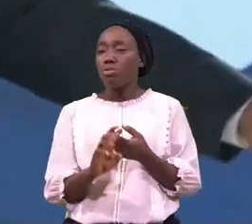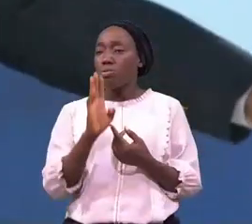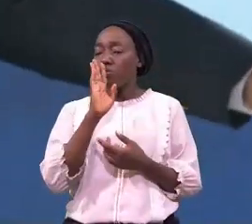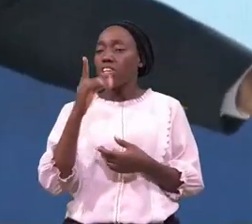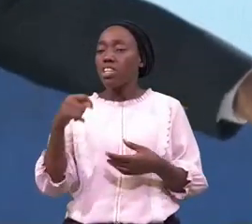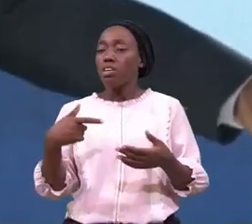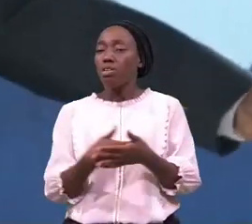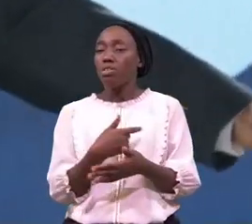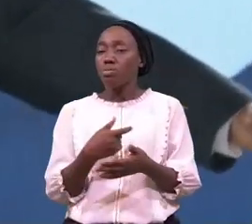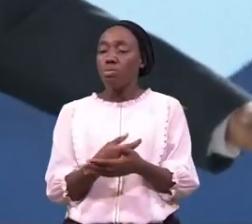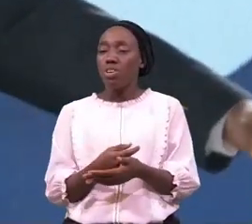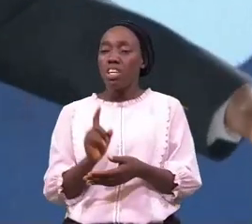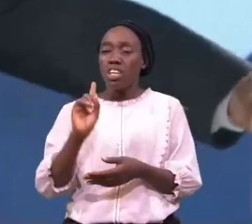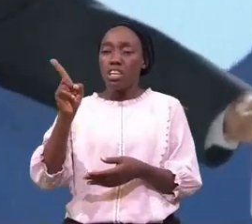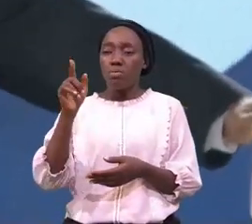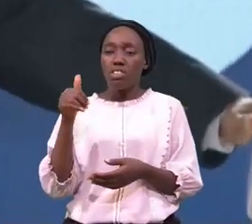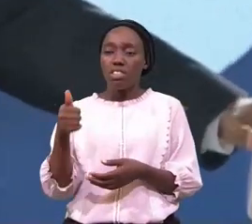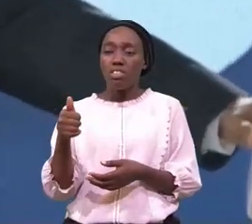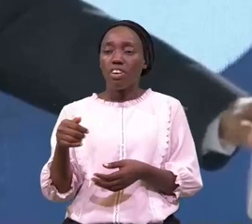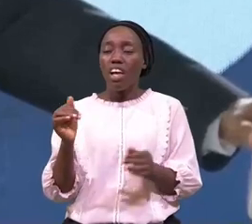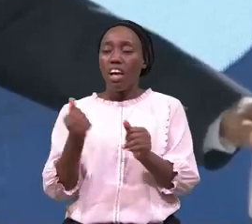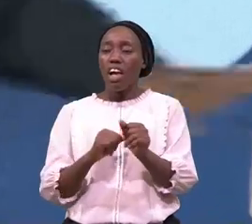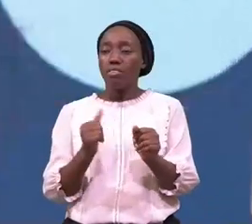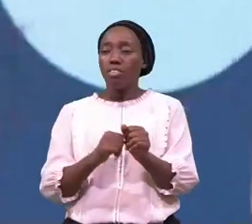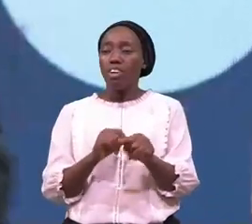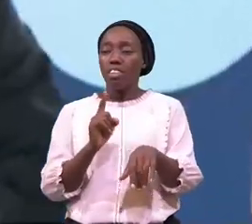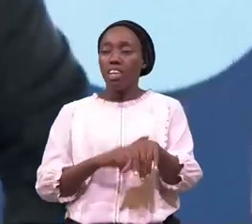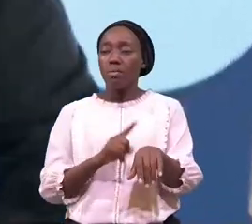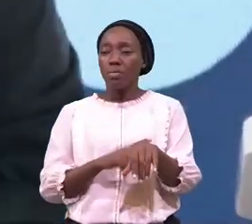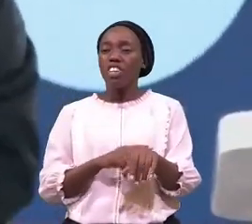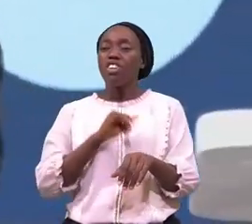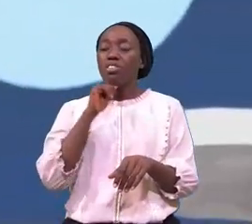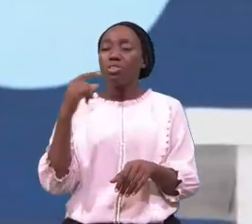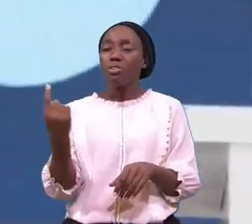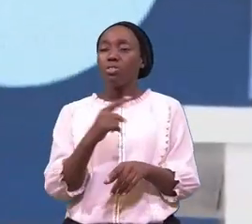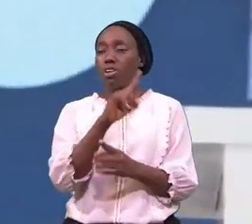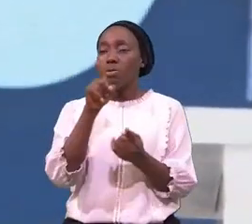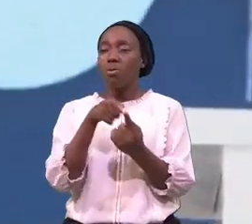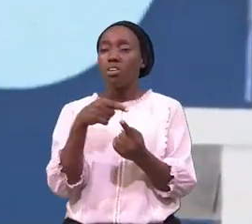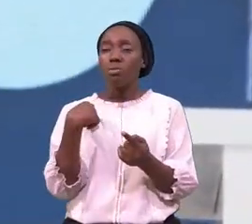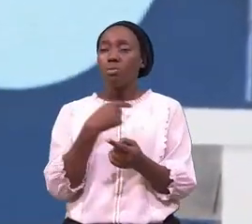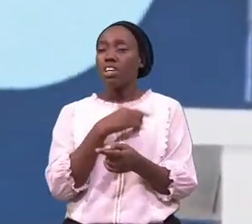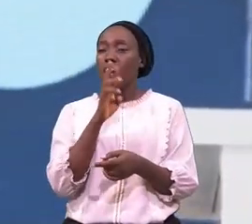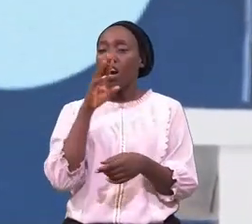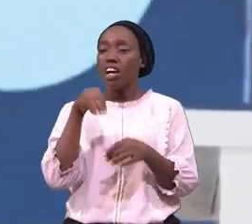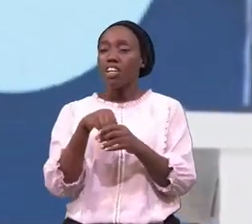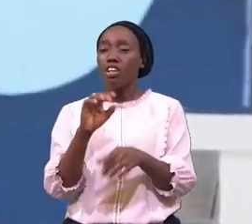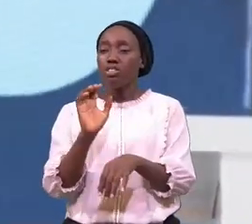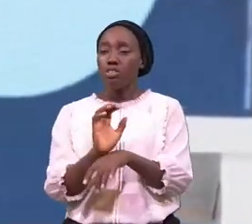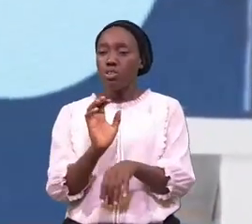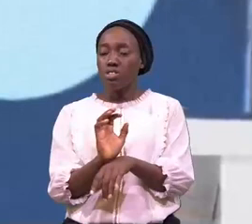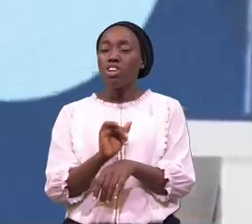pour qu'il soit l'Évangile lui-même, à tout moment, pas seulement lorsque nous sommes à l'église,